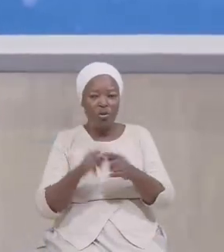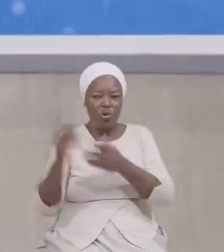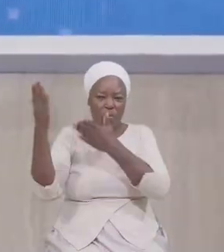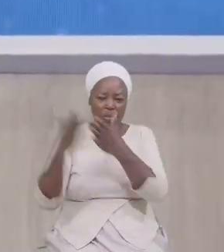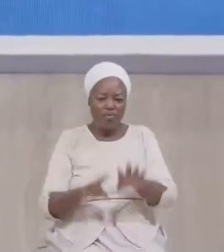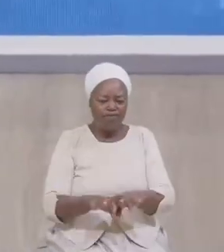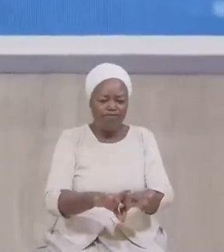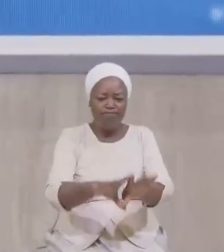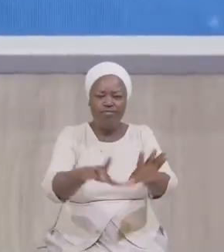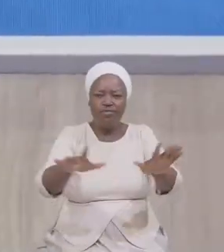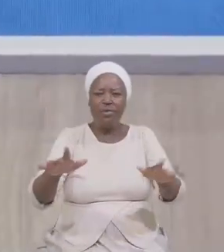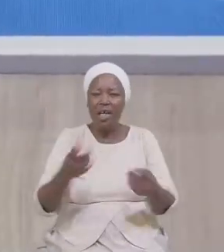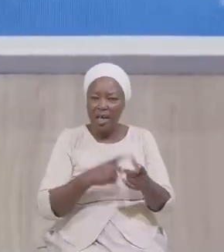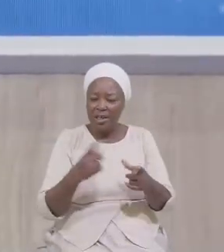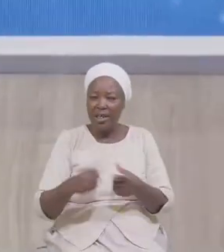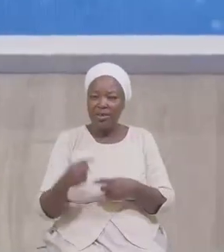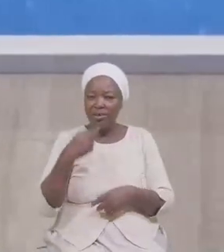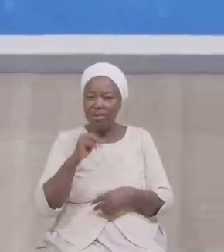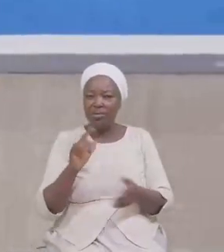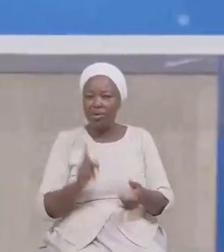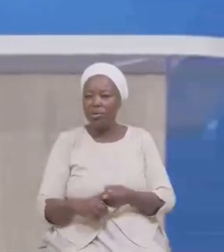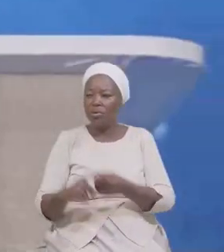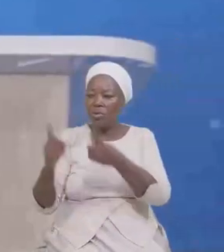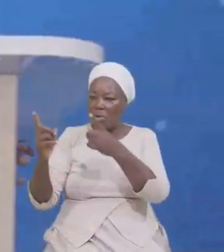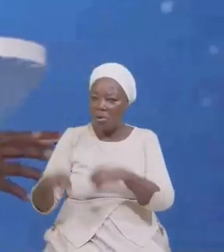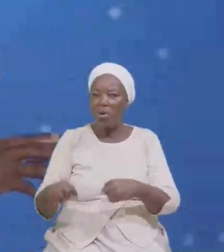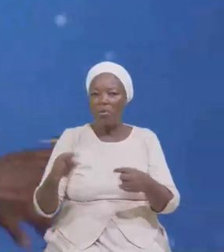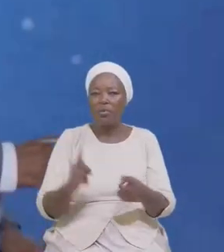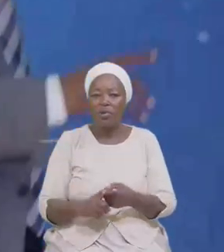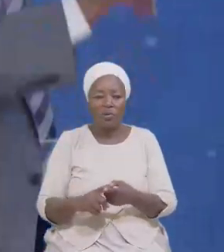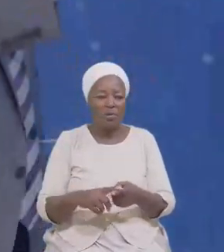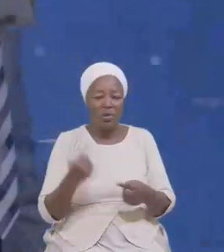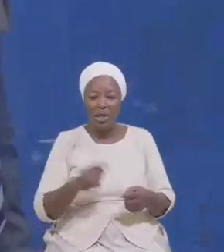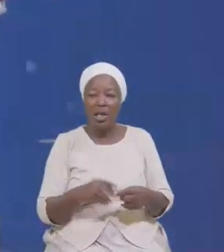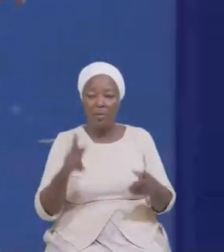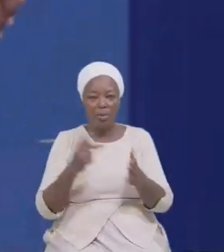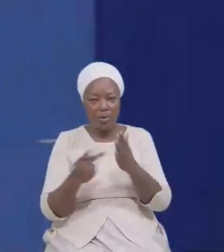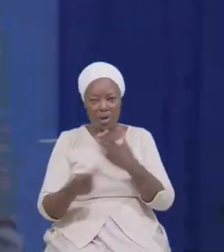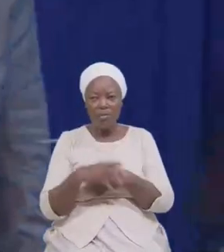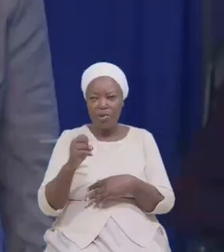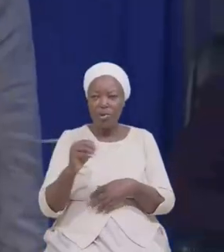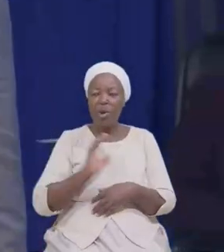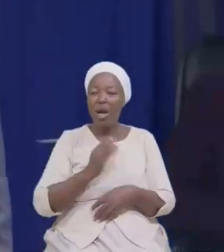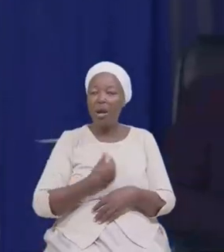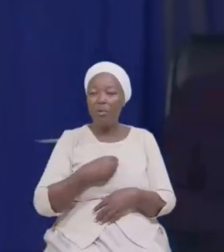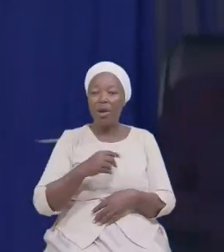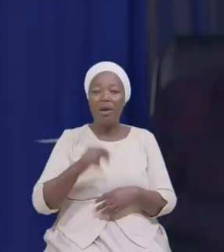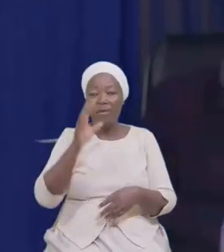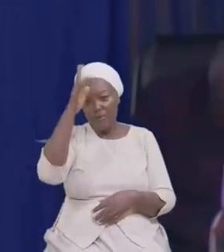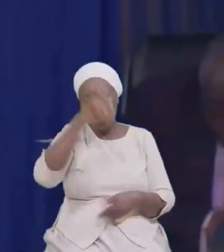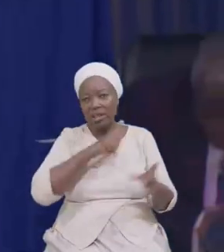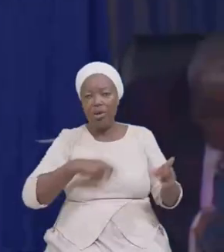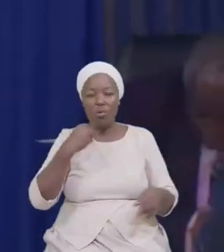Et on m'avait dit de participer au programme. Alors j'étais allé et le prédicateur, l'évangéliste a